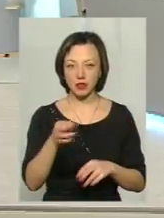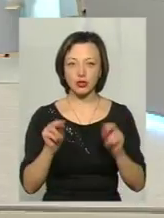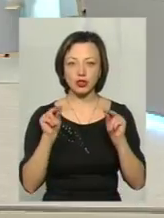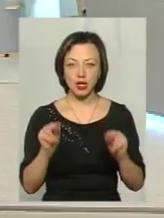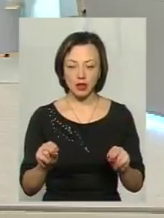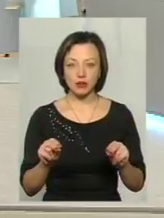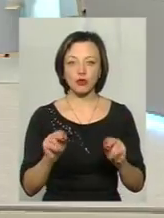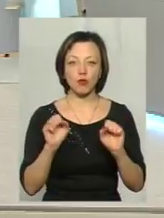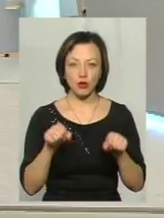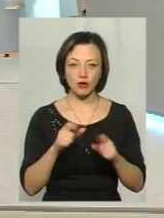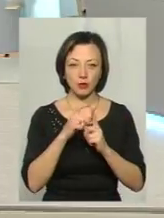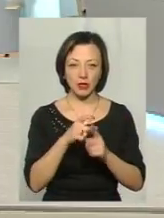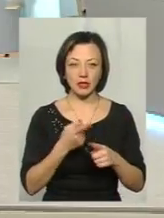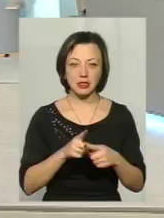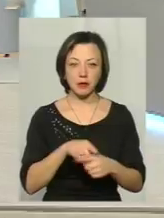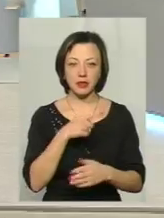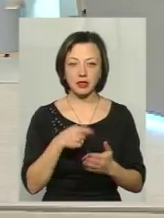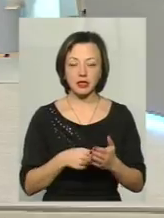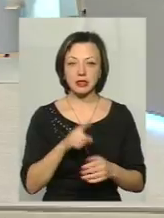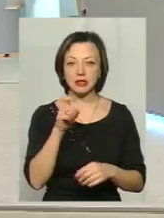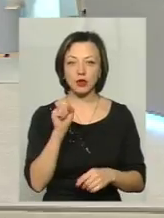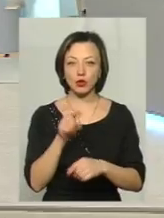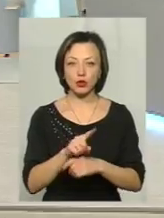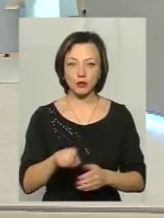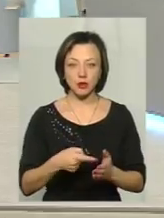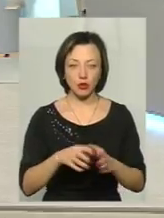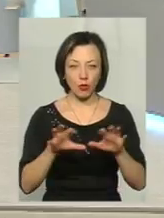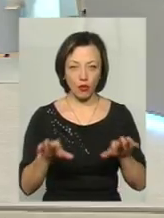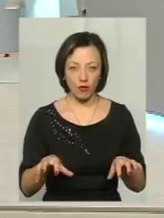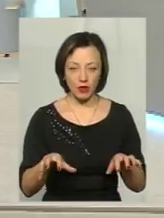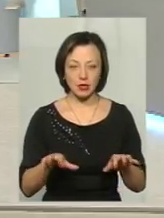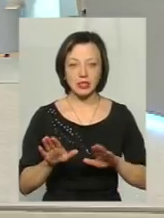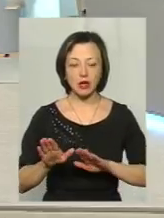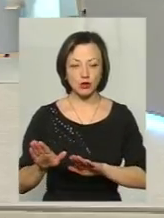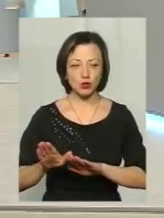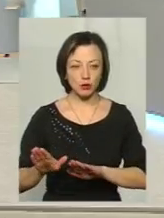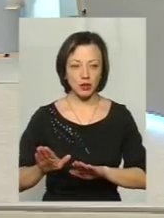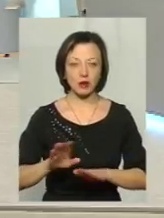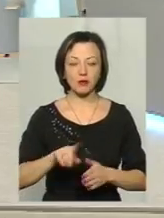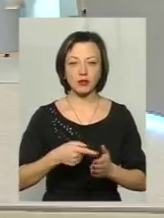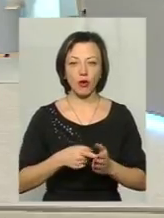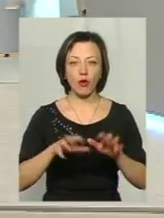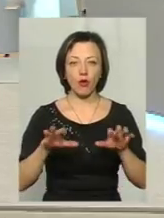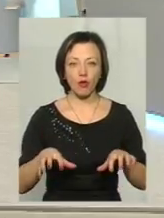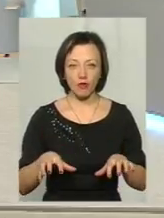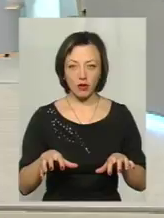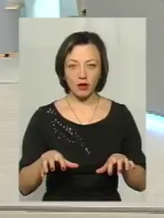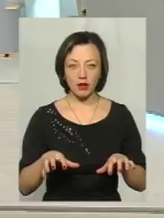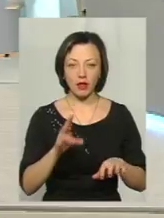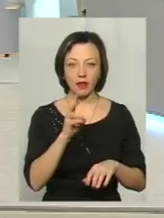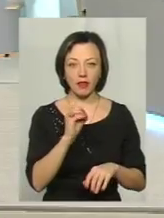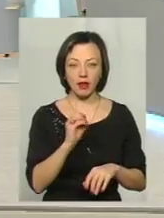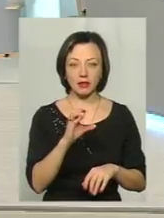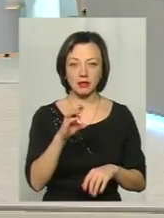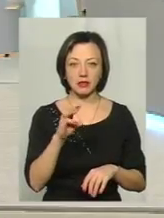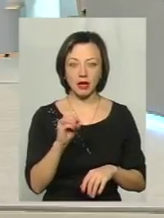на це питання відповідати, тому що за дорученням міського голови, заступника міського голови Нестерука Анатолія